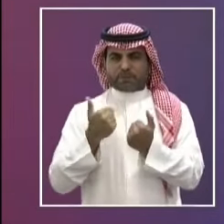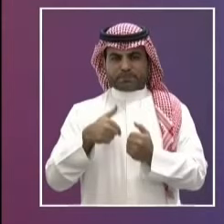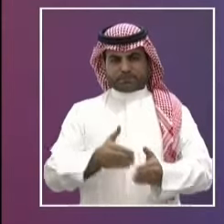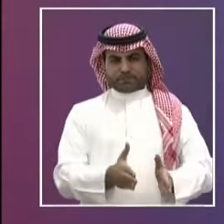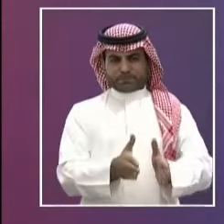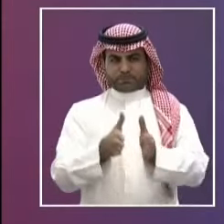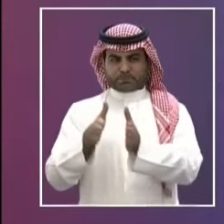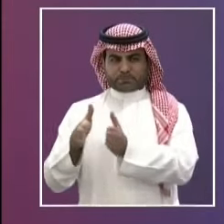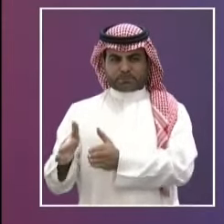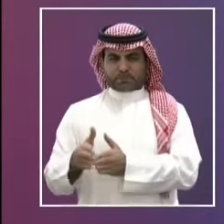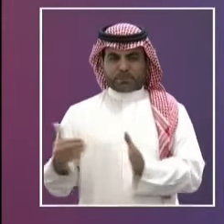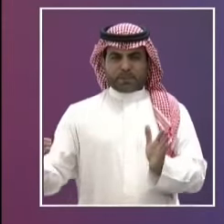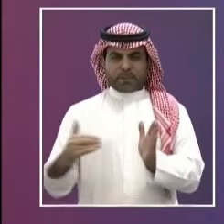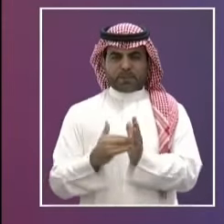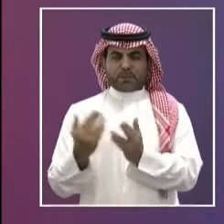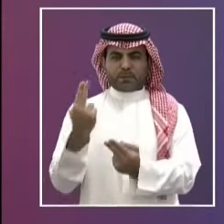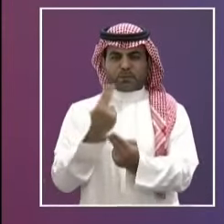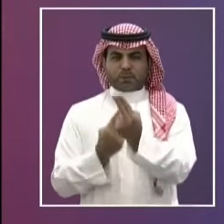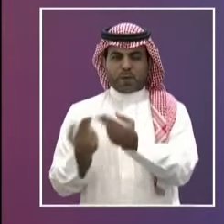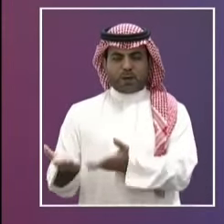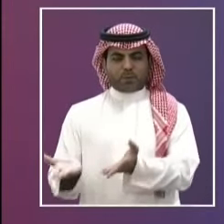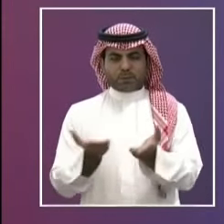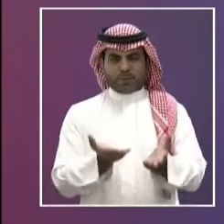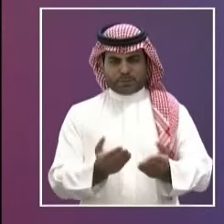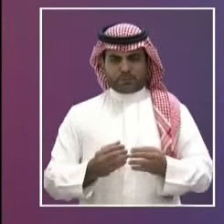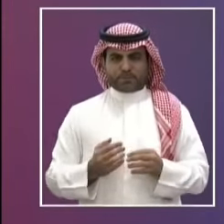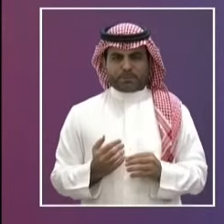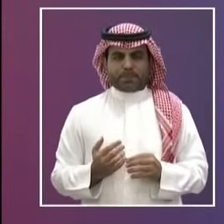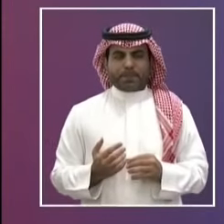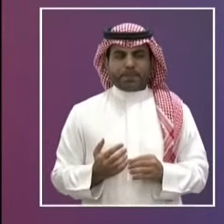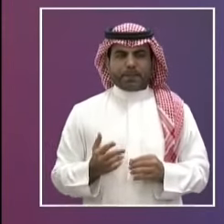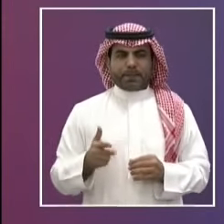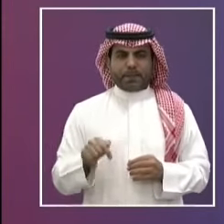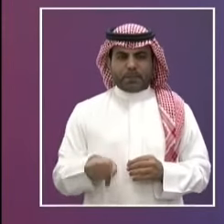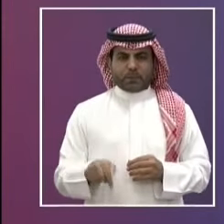الفيروس. بهذا نصل وإياكم إلى تلقي أسئلة الصحفيين.